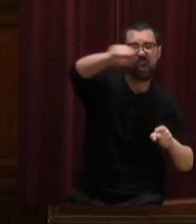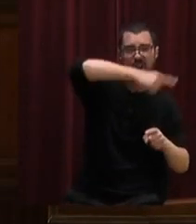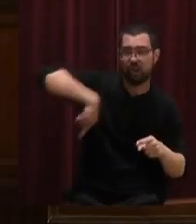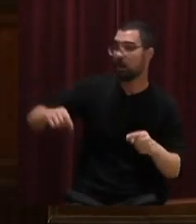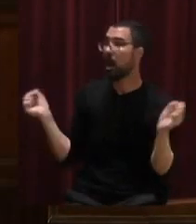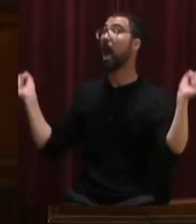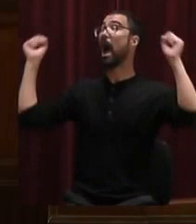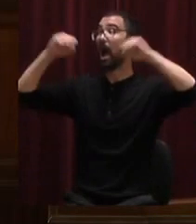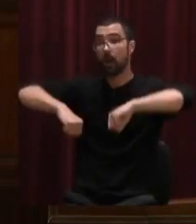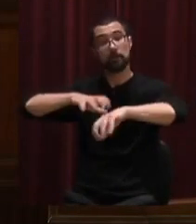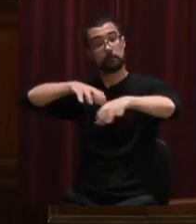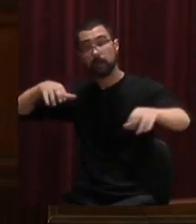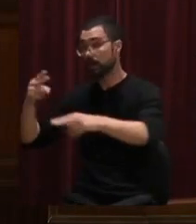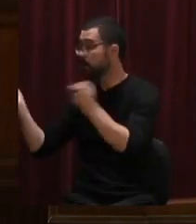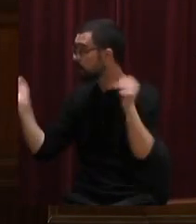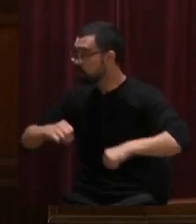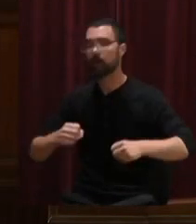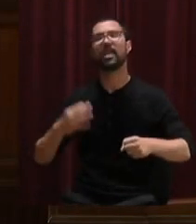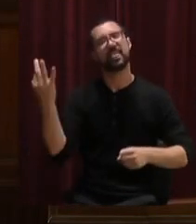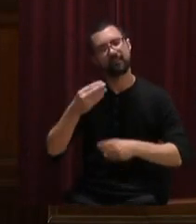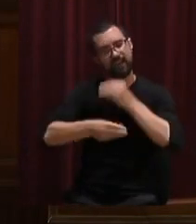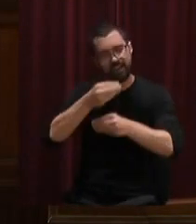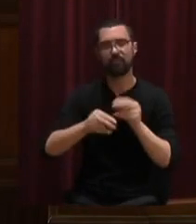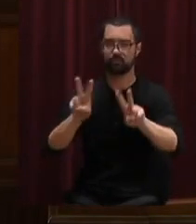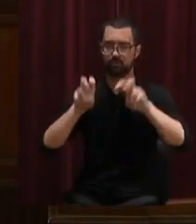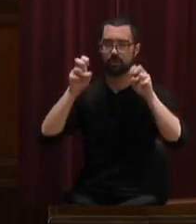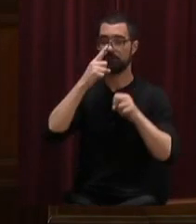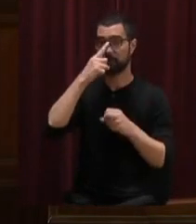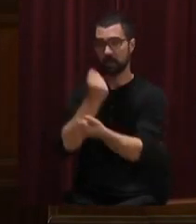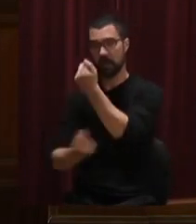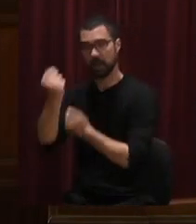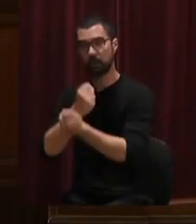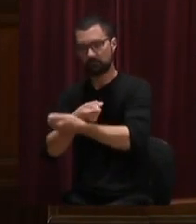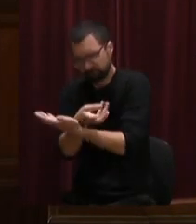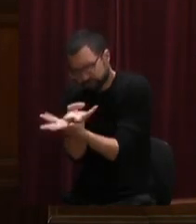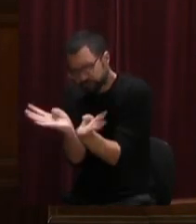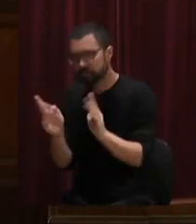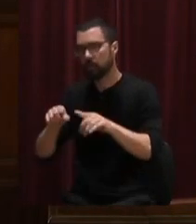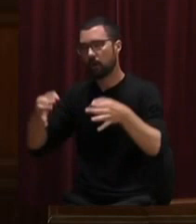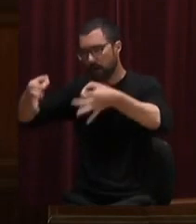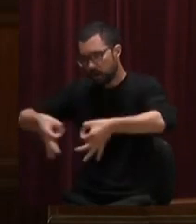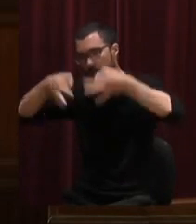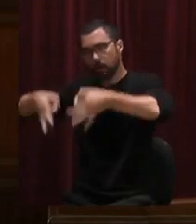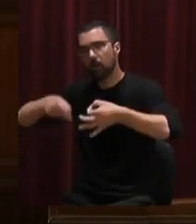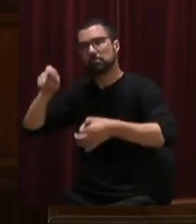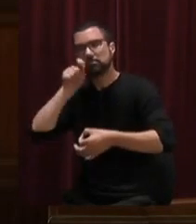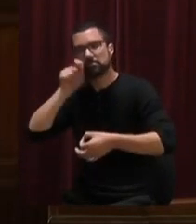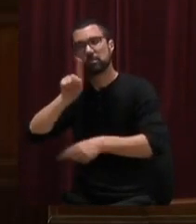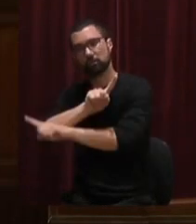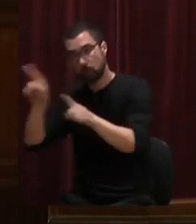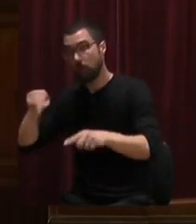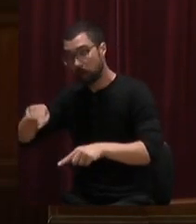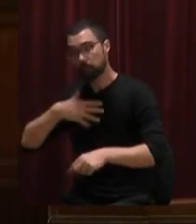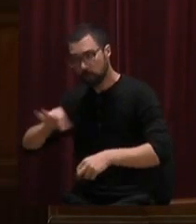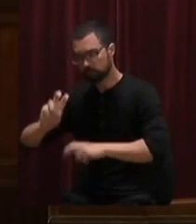partits. Per construir una economia més diversa, capaç d'utilitzar el motor del turisme per diversificar el nostre sistema productiu, capaç